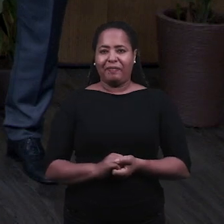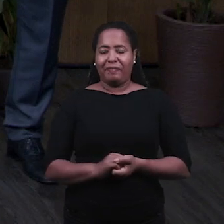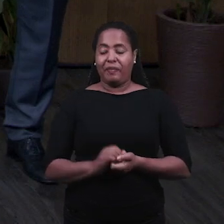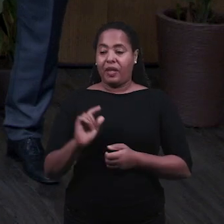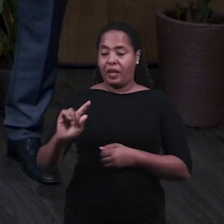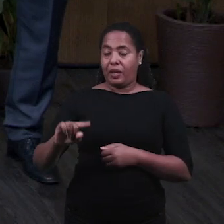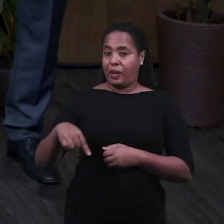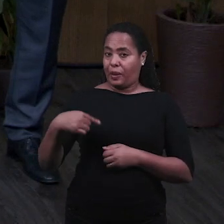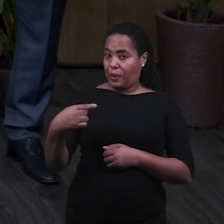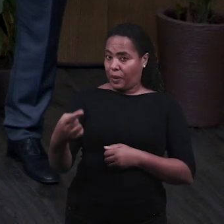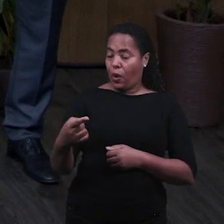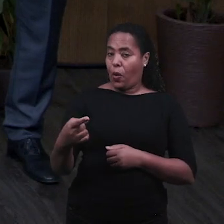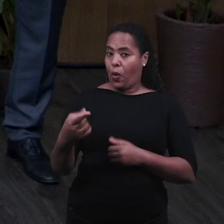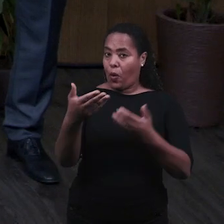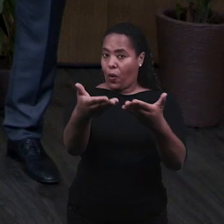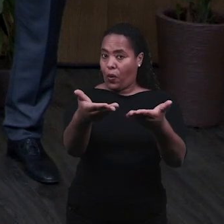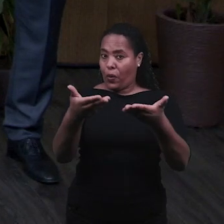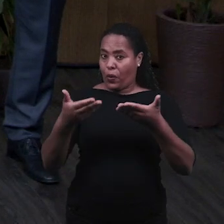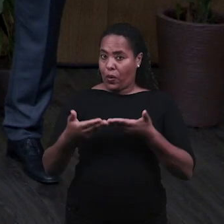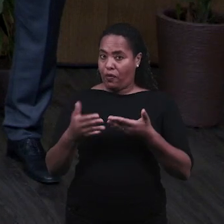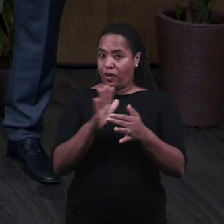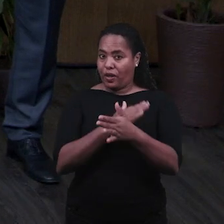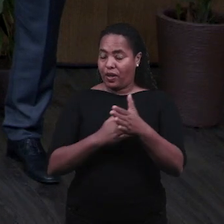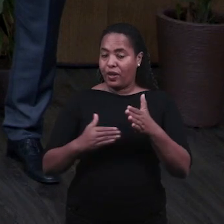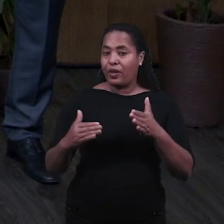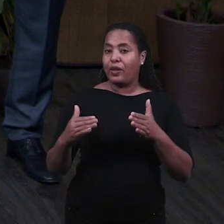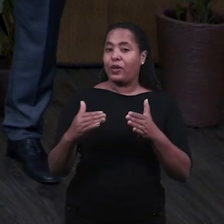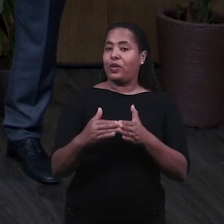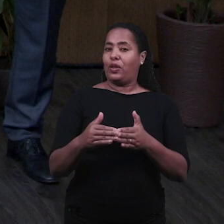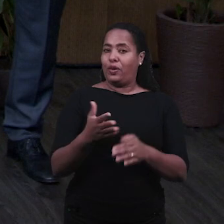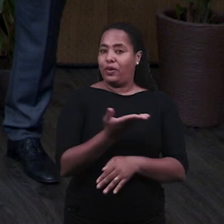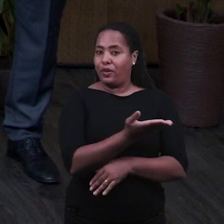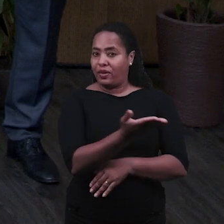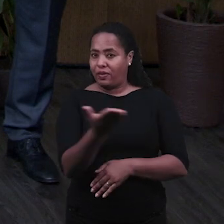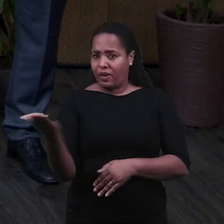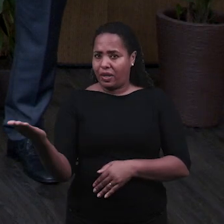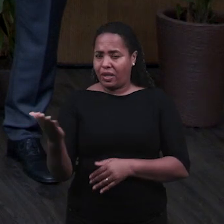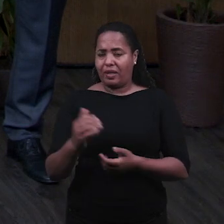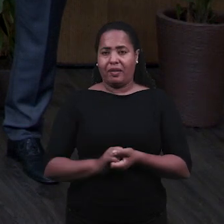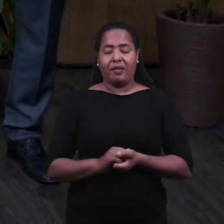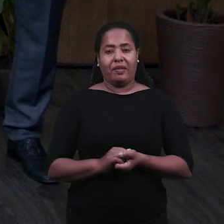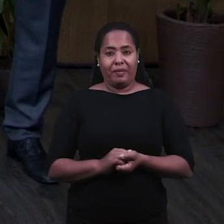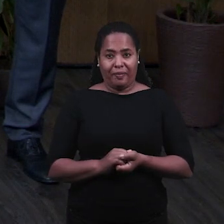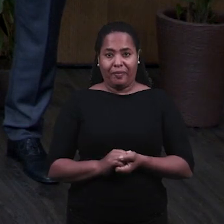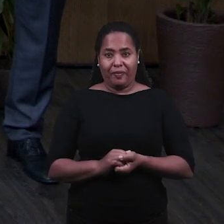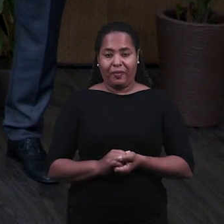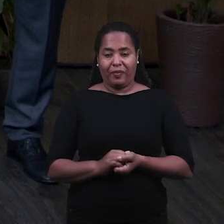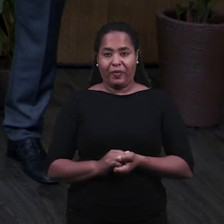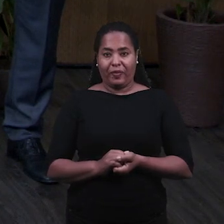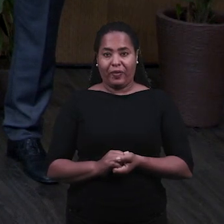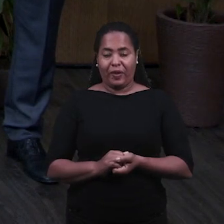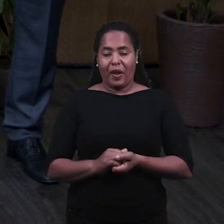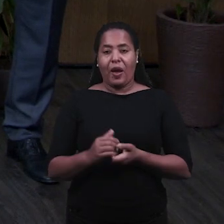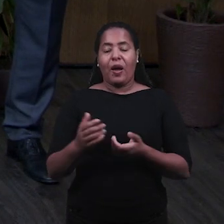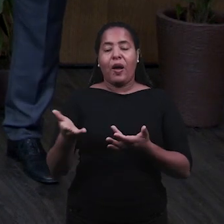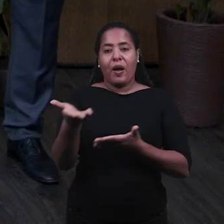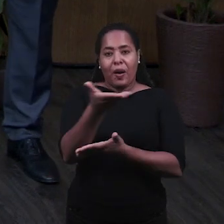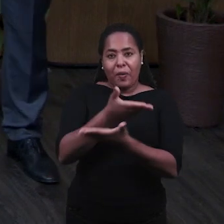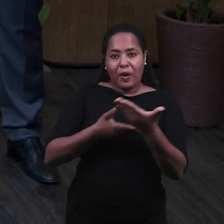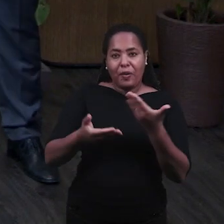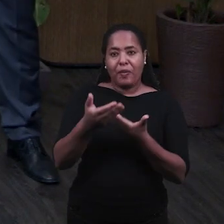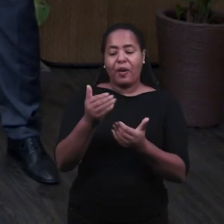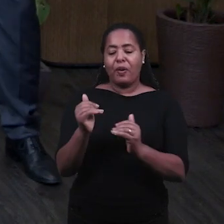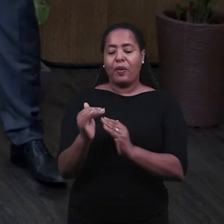Ensuite, j'invite à tous à entendre, pas seulement entendre, à participer